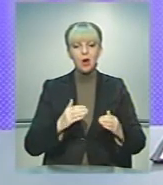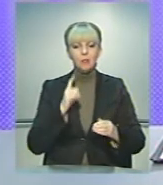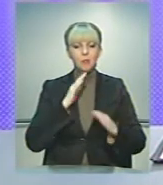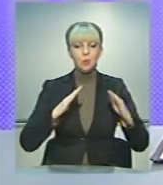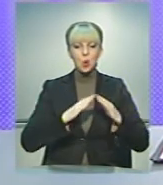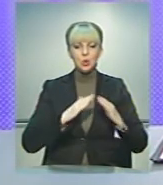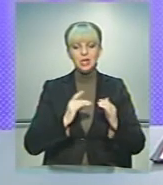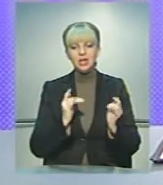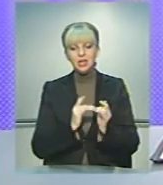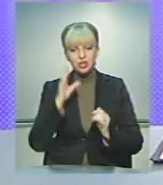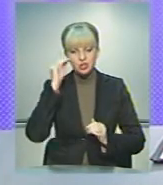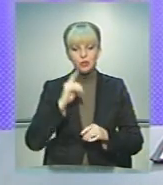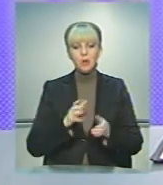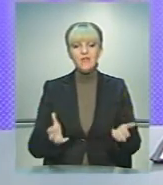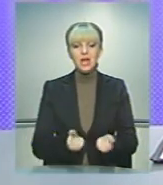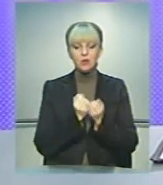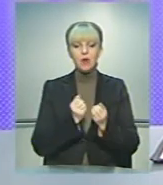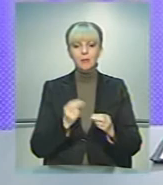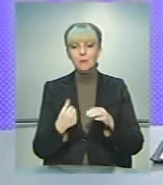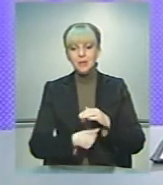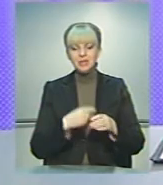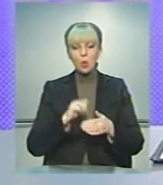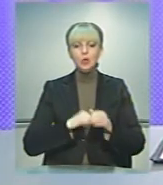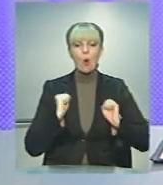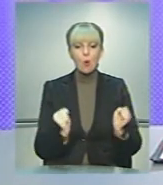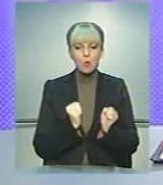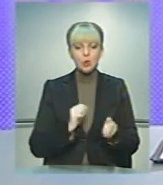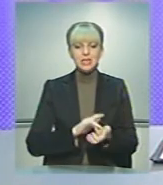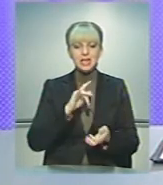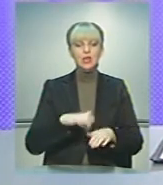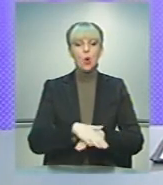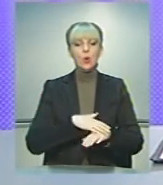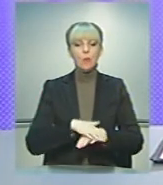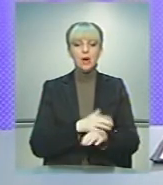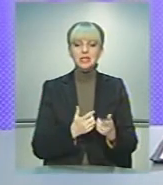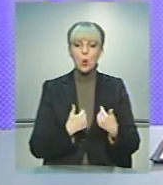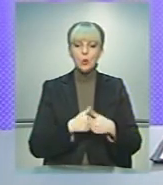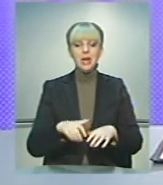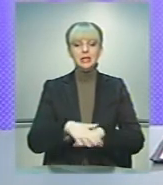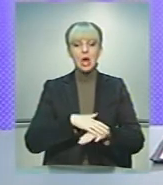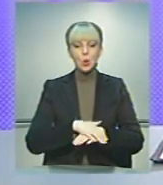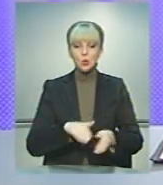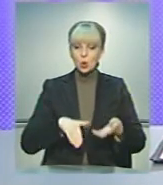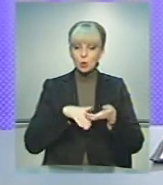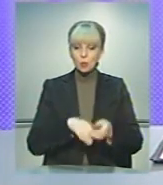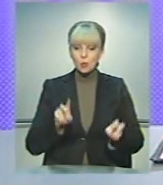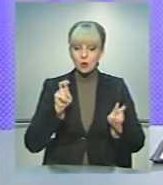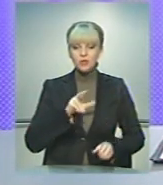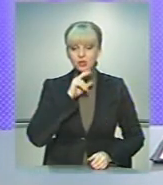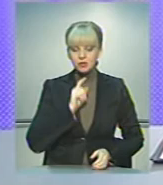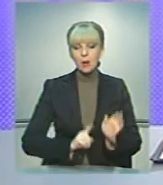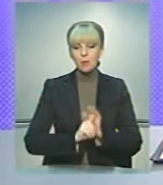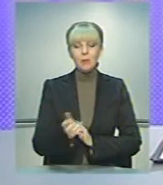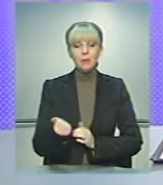та нічліжок. Аби врятувати бездомних від обмороження, Центр громадської організації «Народна допомога» в Чернівцях